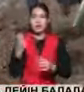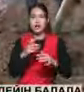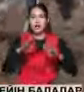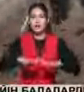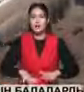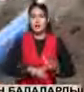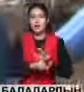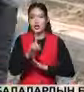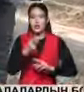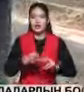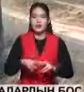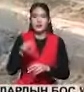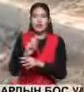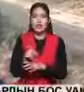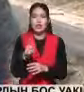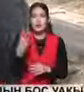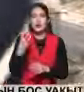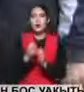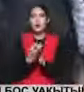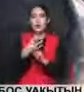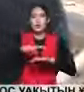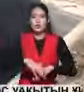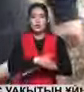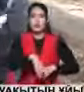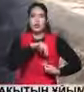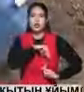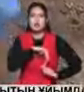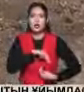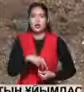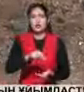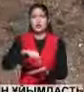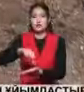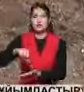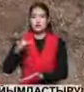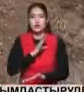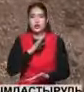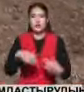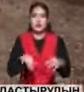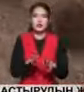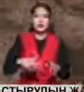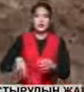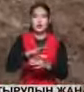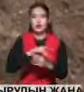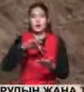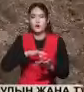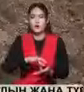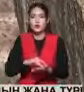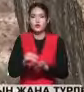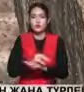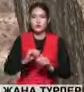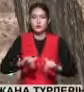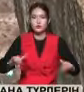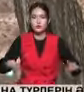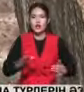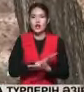мәдениет басқармасына қарасты 13 мекеменің қызметкерлері қатысты. Шаһардың сұлу келбетін сақтау баршамыздың ортақ міндетіміз дейді олар.